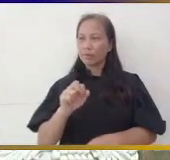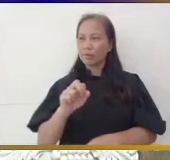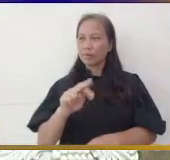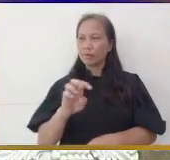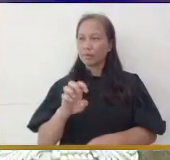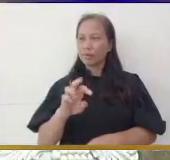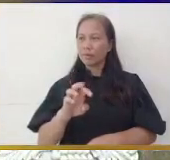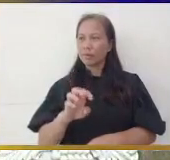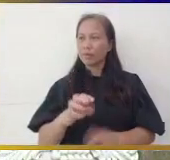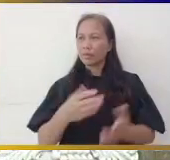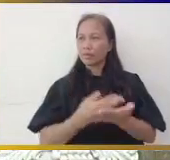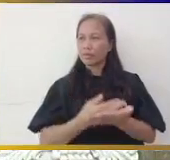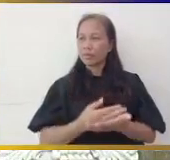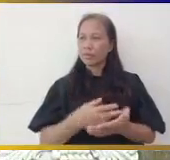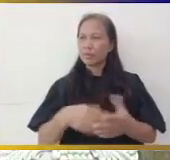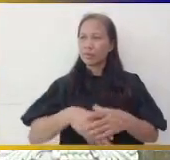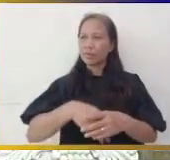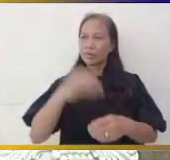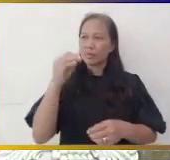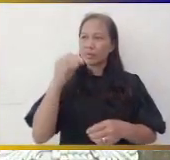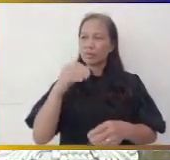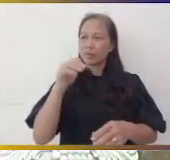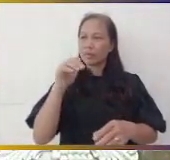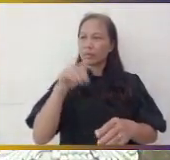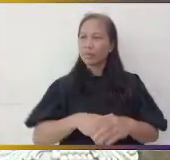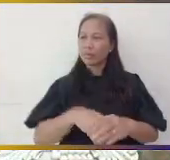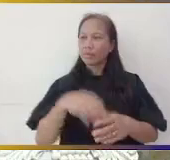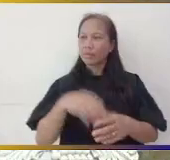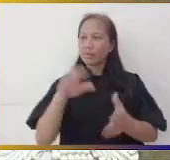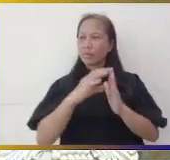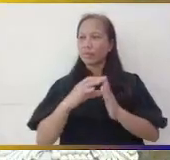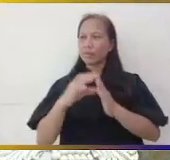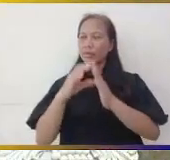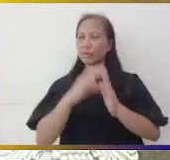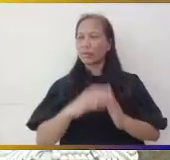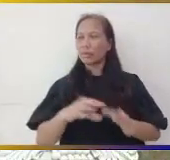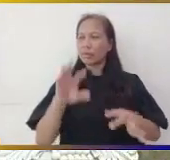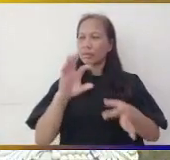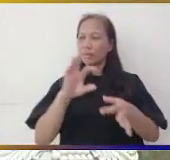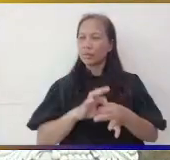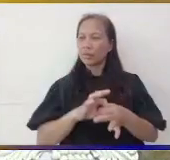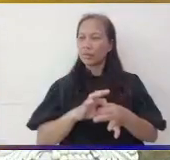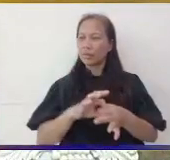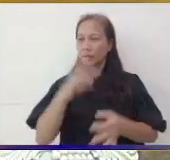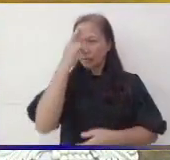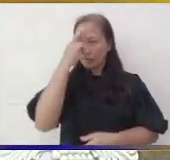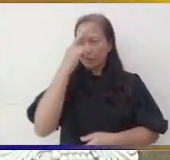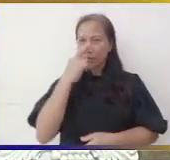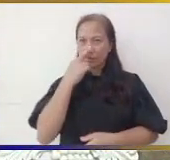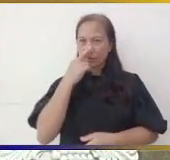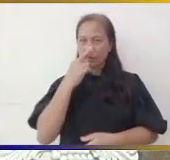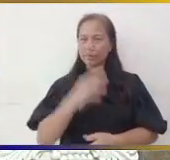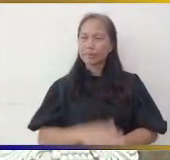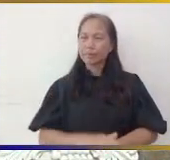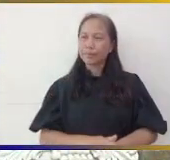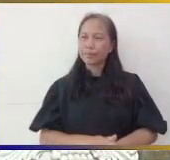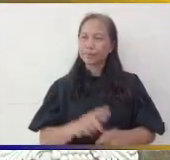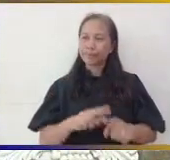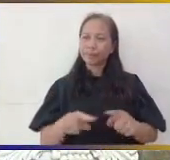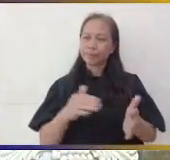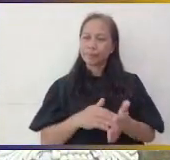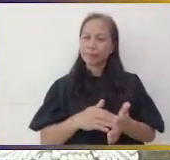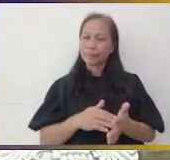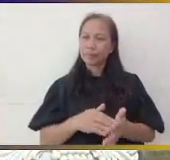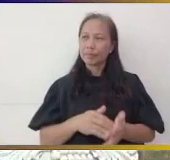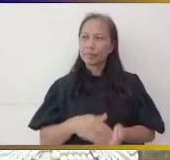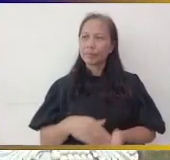niyo po yun napaalis niya yung papa sa city ganon po yung kanyang ginawa but again Meron pong